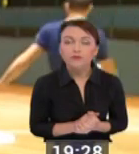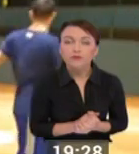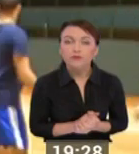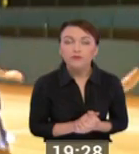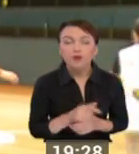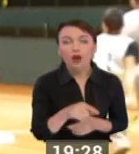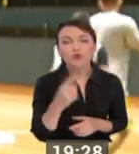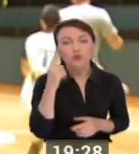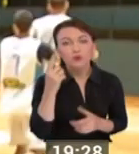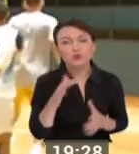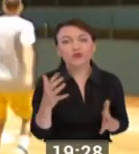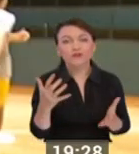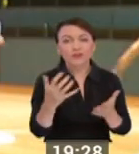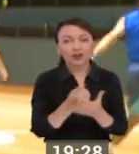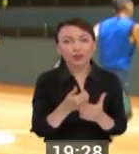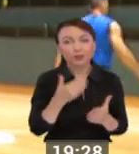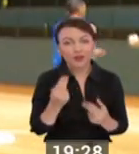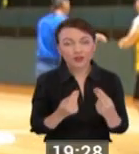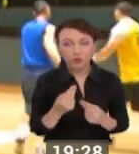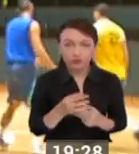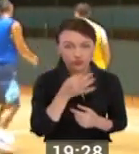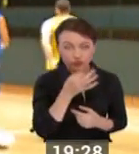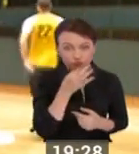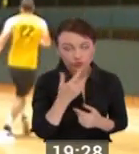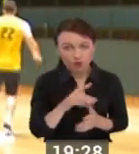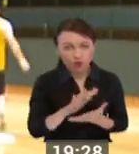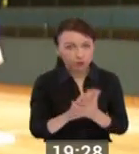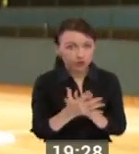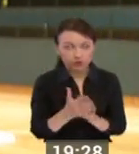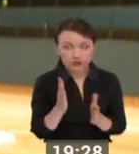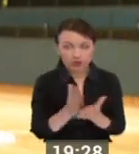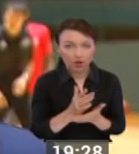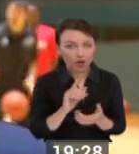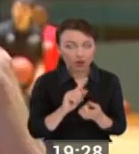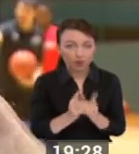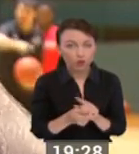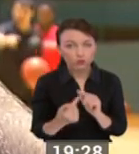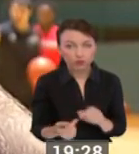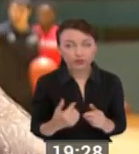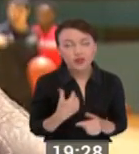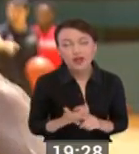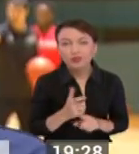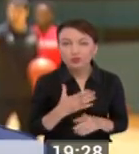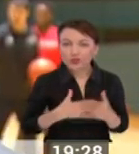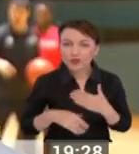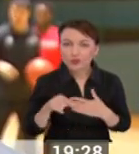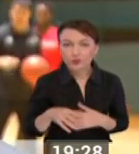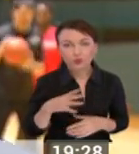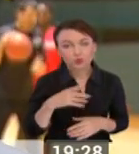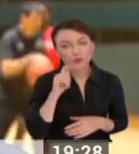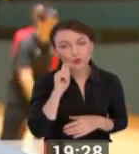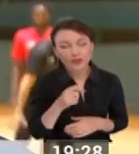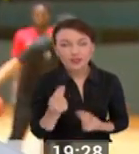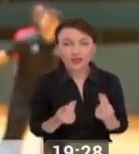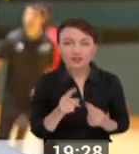А не думати, що ти вже виграв перед грою. Дуже часто це обрачується наоборот, напроти тебе. Я дуже радий тут бути, в Україні грати